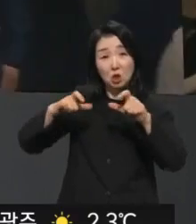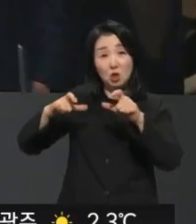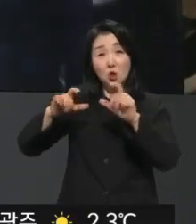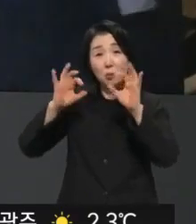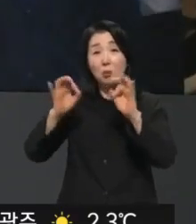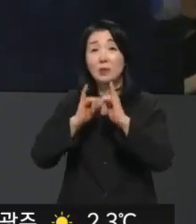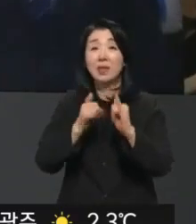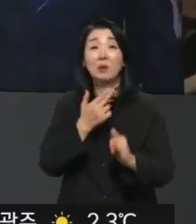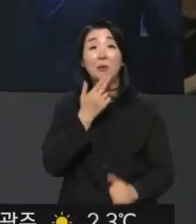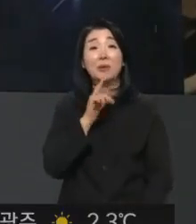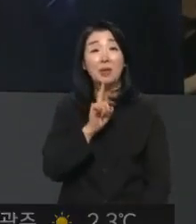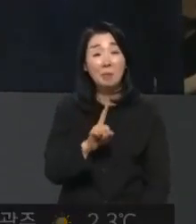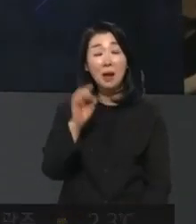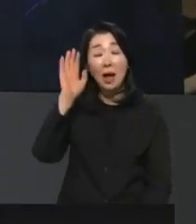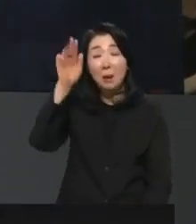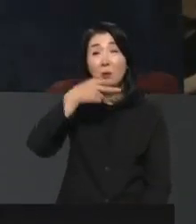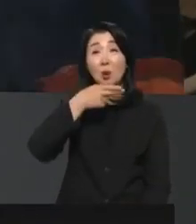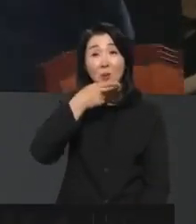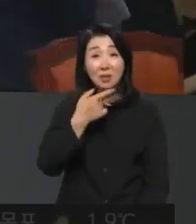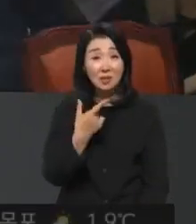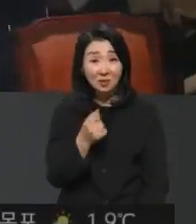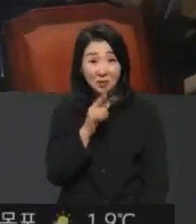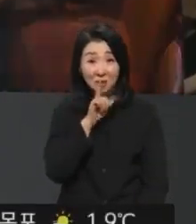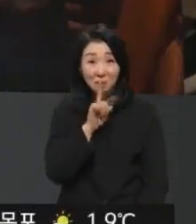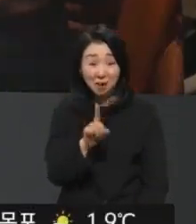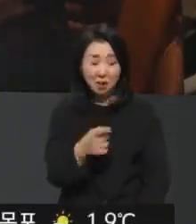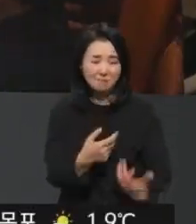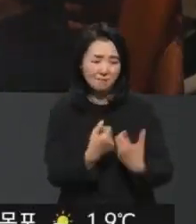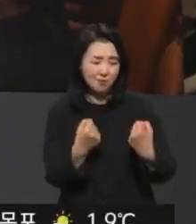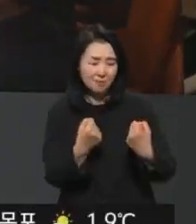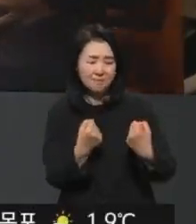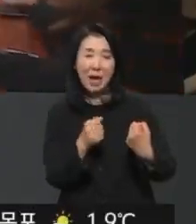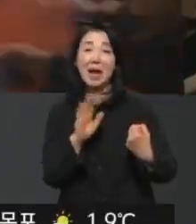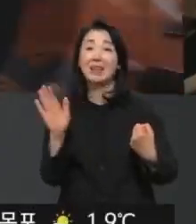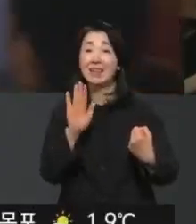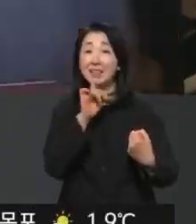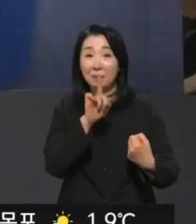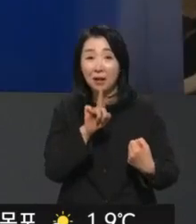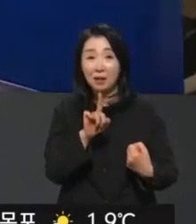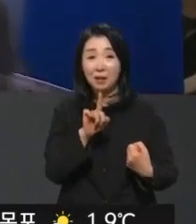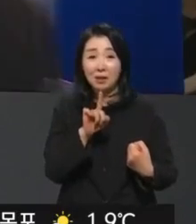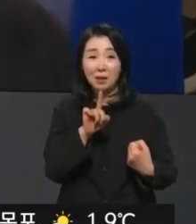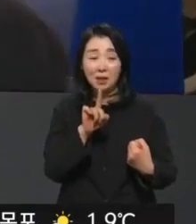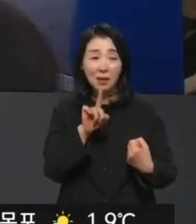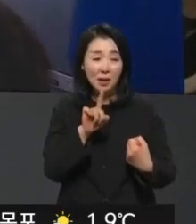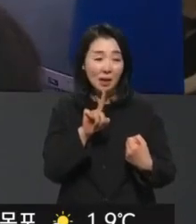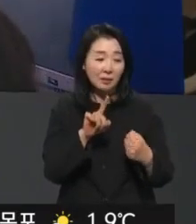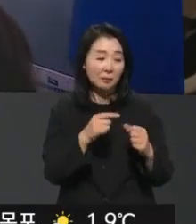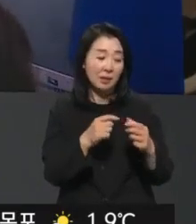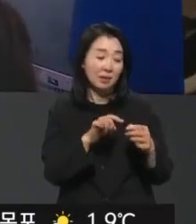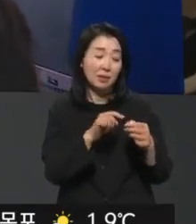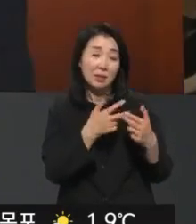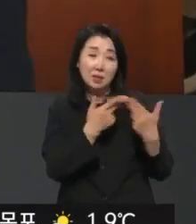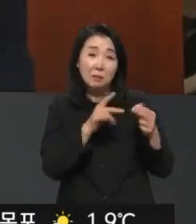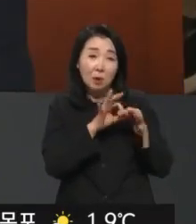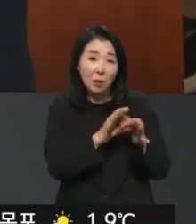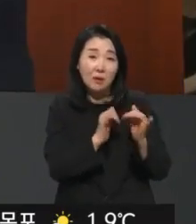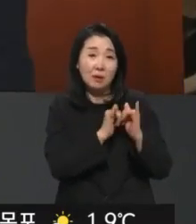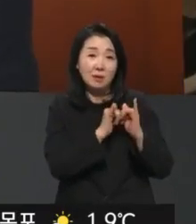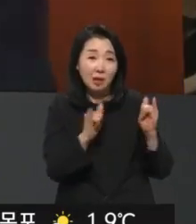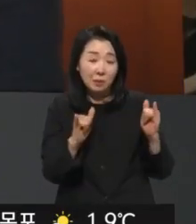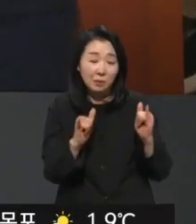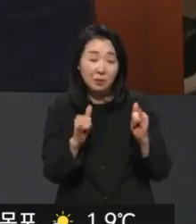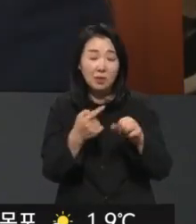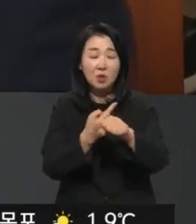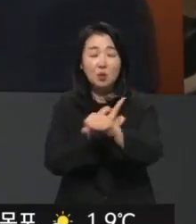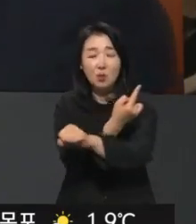지금까지 없었고 앞으로도 없을 것이다 이렇게 분열을 경계하는 말을 했지만 일부 친명계 인사들은 이 비명계 의원들의